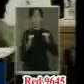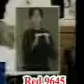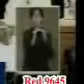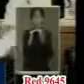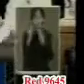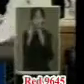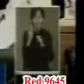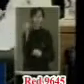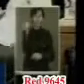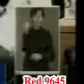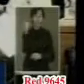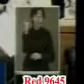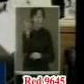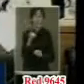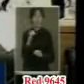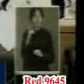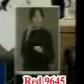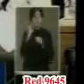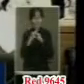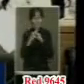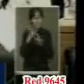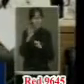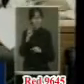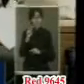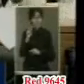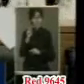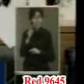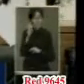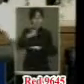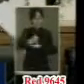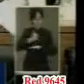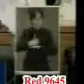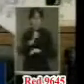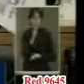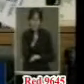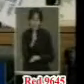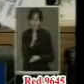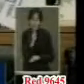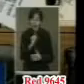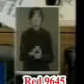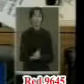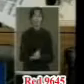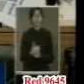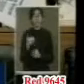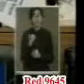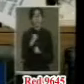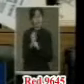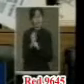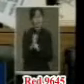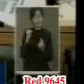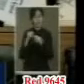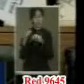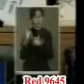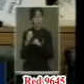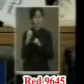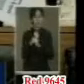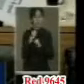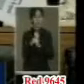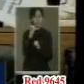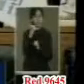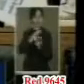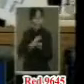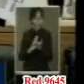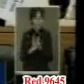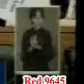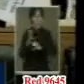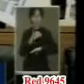พูดสัมภาษณ์เมื่อวานนี้นะครับท่านประธานที่เคารพบอกชัดเจนว่าพรรคประชาธิปัตย์จะเป็นจุดเริ่มต้นที่ดีสำหรับการปฏิรูป